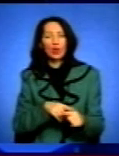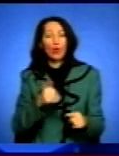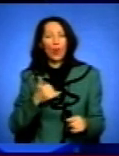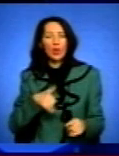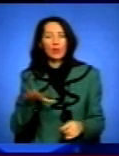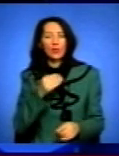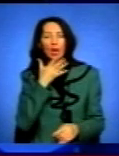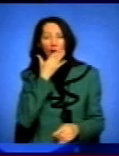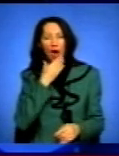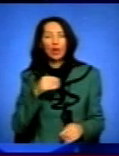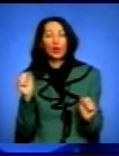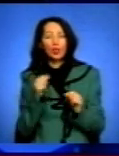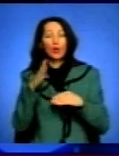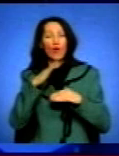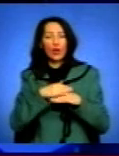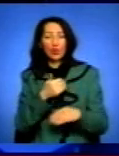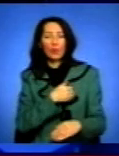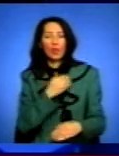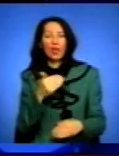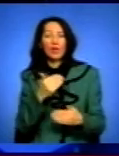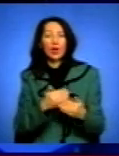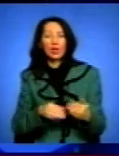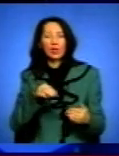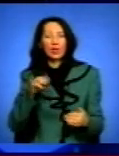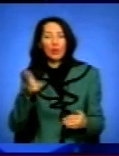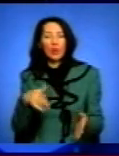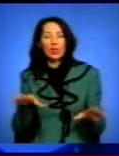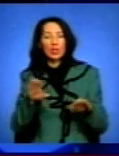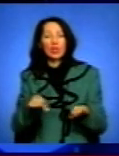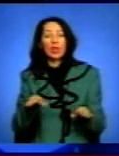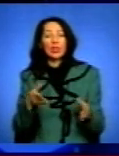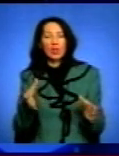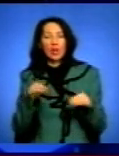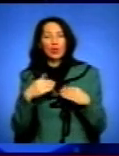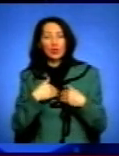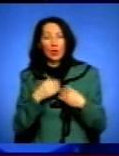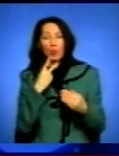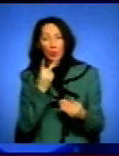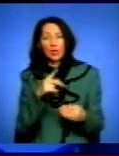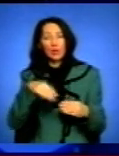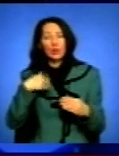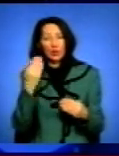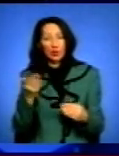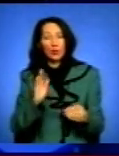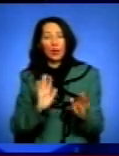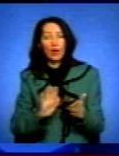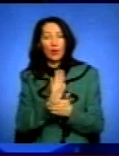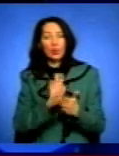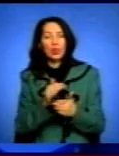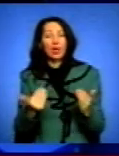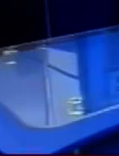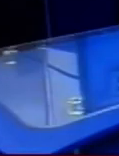все. Гарного зимового вечора. Бажаю вам канал ТТБ. Залишайтеся разом з нами і побачимось у наступних випусках вістей.